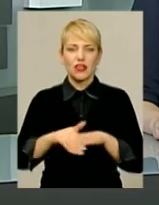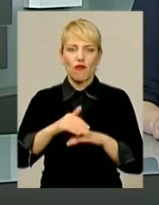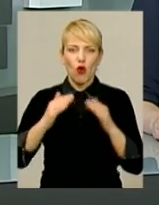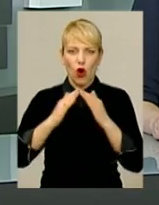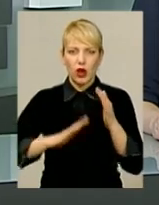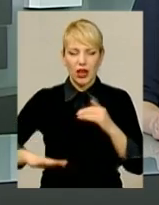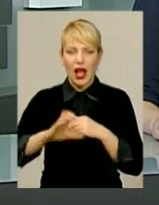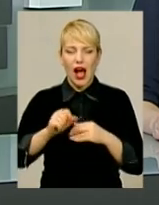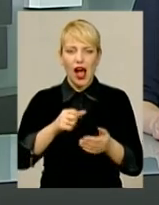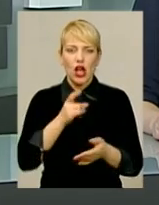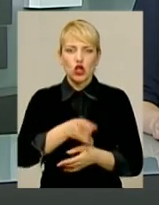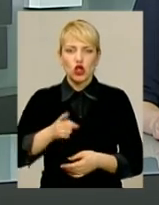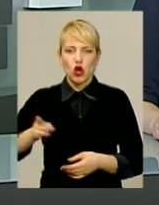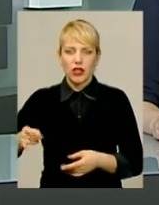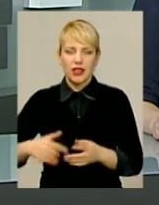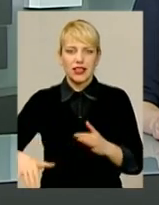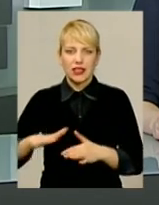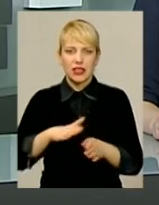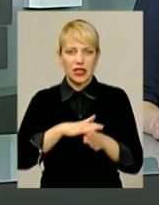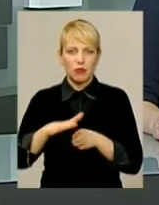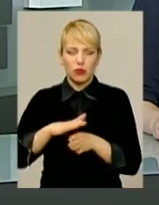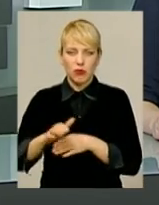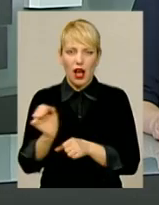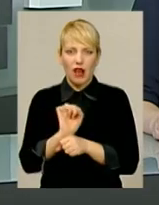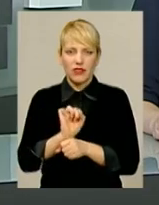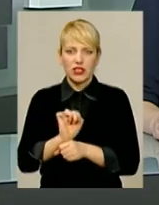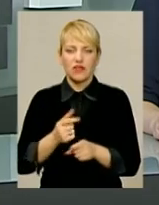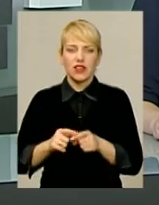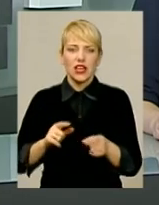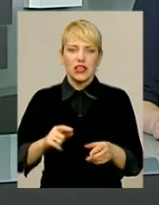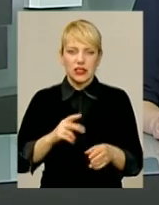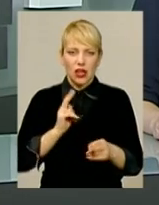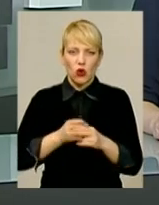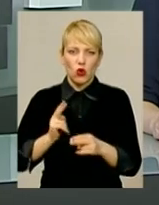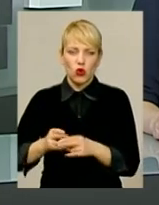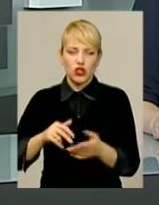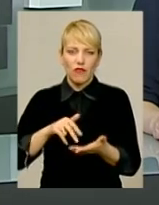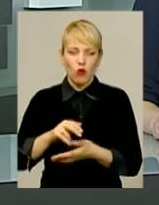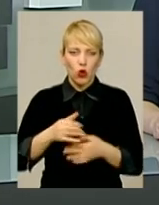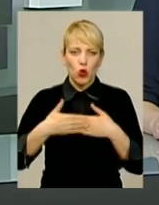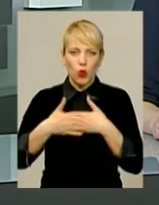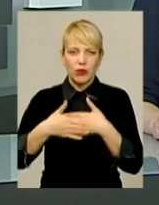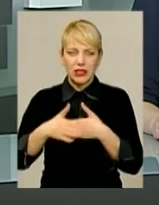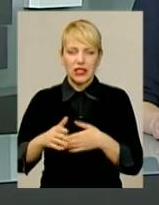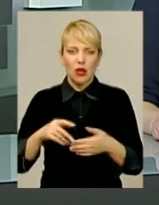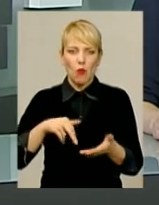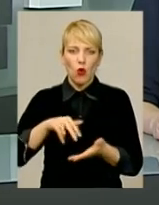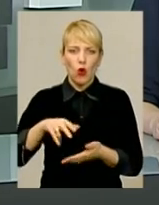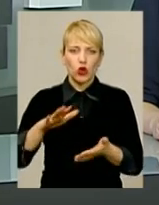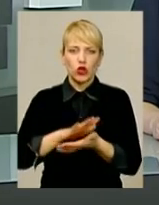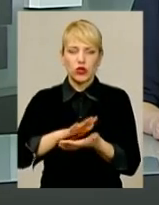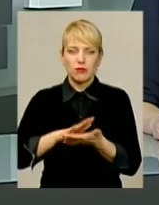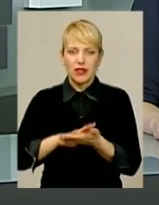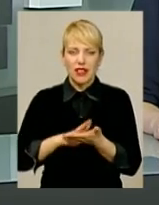Територію біля будинків в обласному центрі заполонили автівки. Загороджені входи у під'їзди, проходи до сміттєвих баків та газони. До